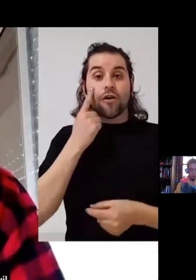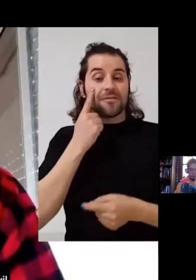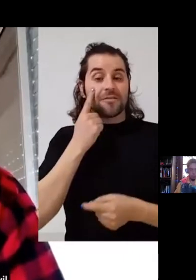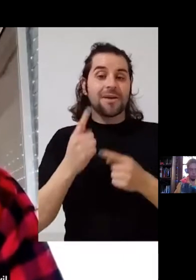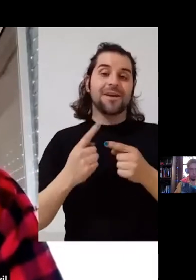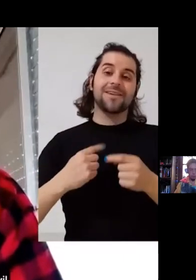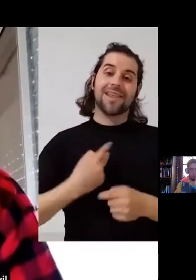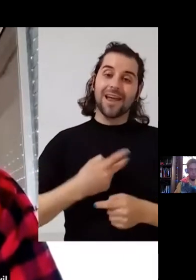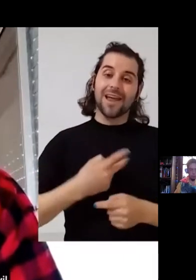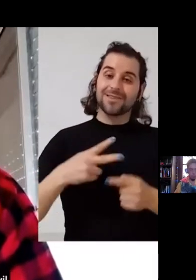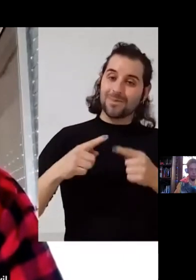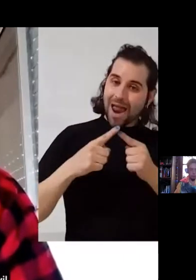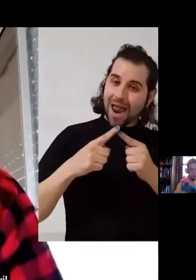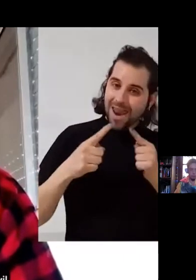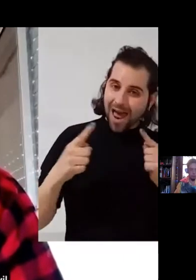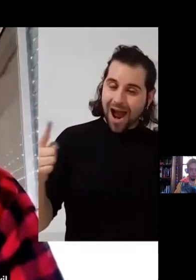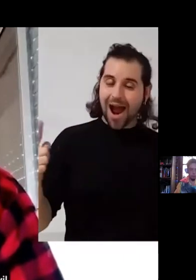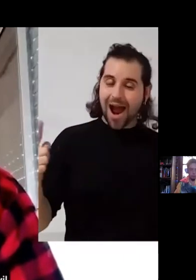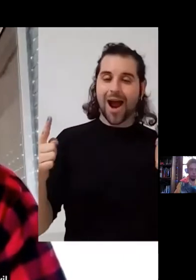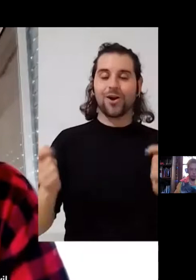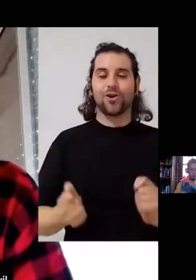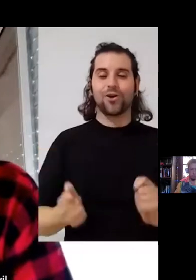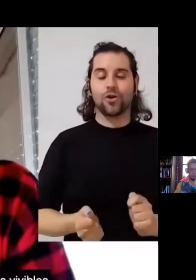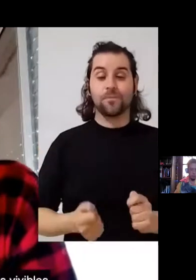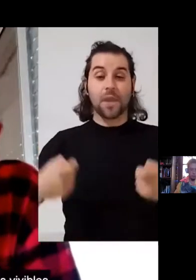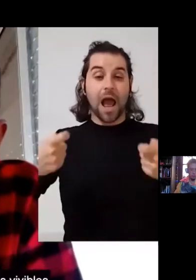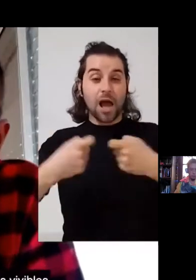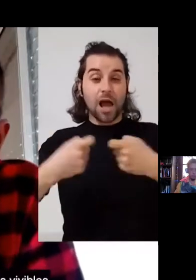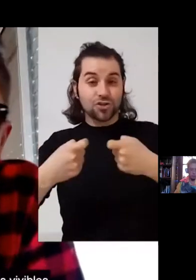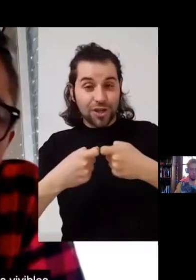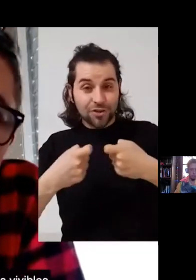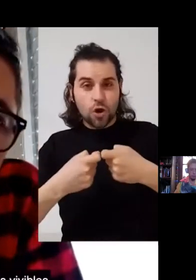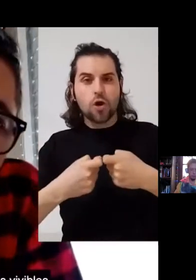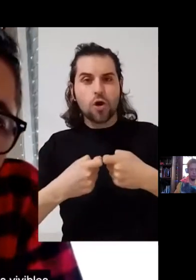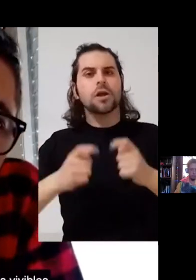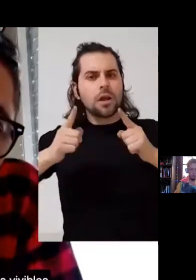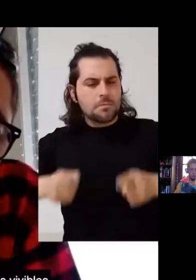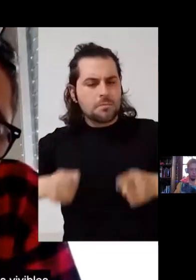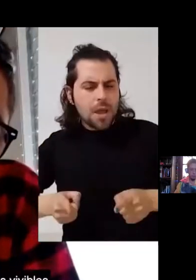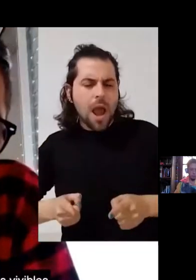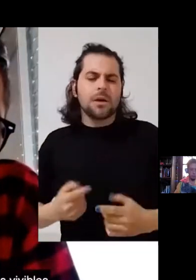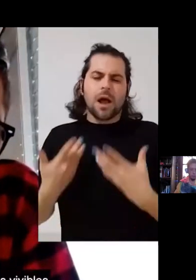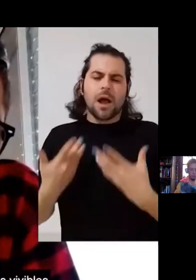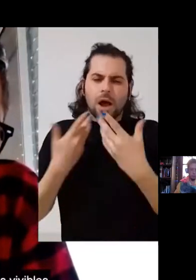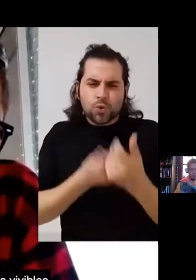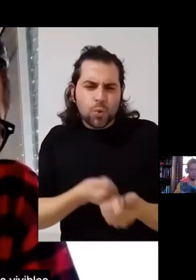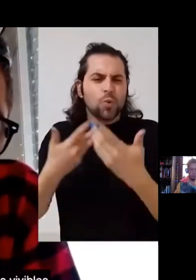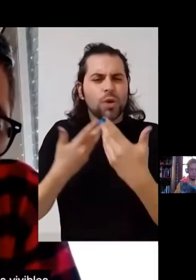publiques qui nous doivent et des transformations de l'État et de la société civile pour que nos